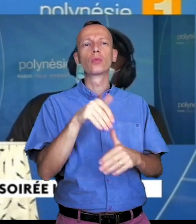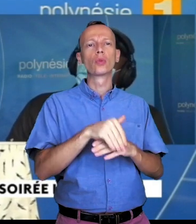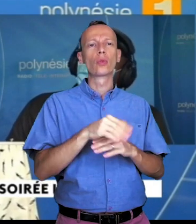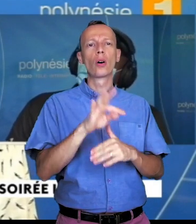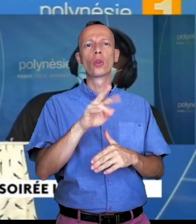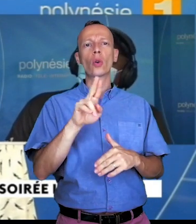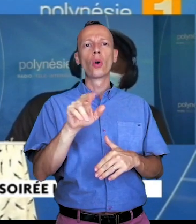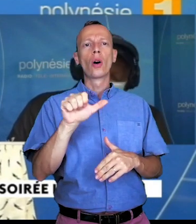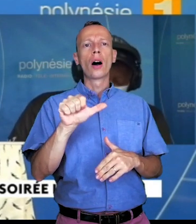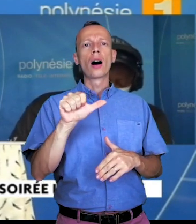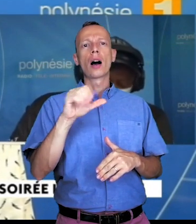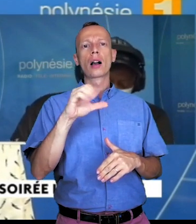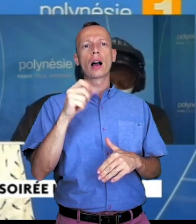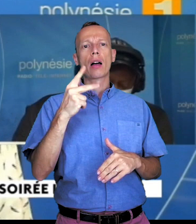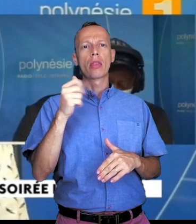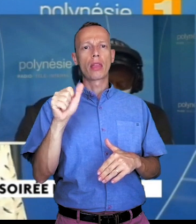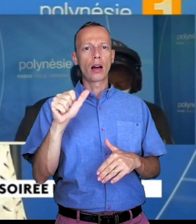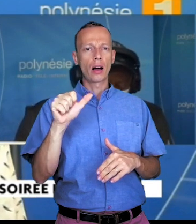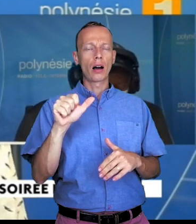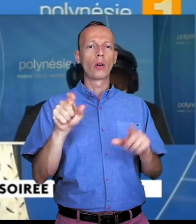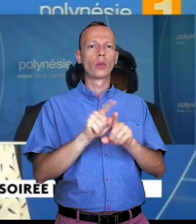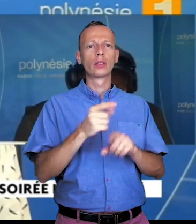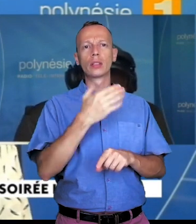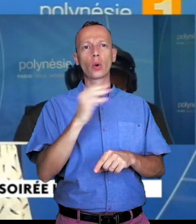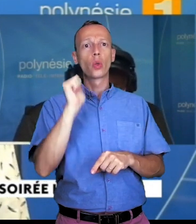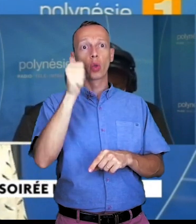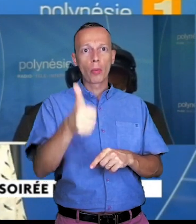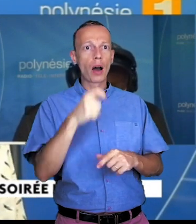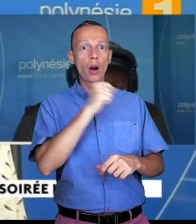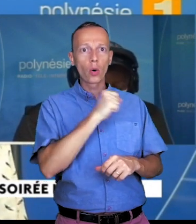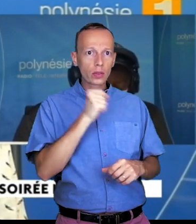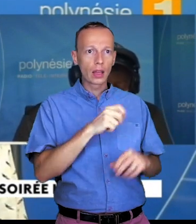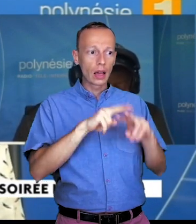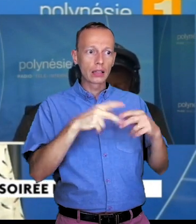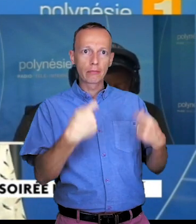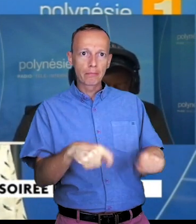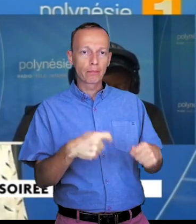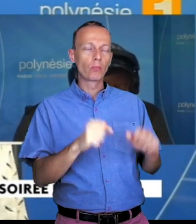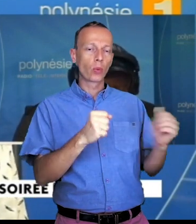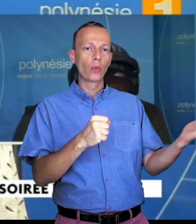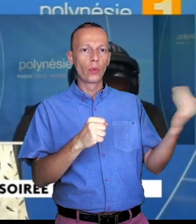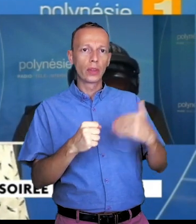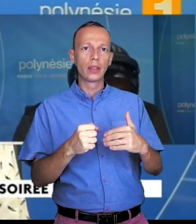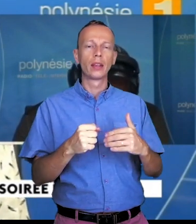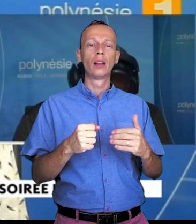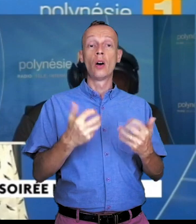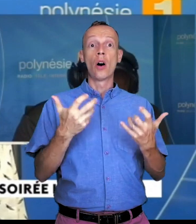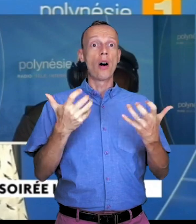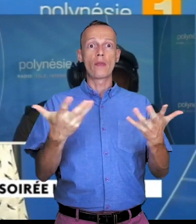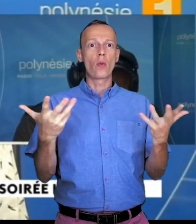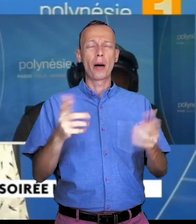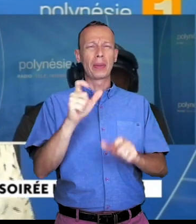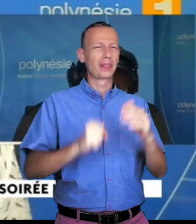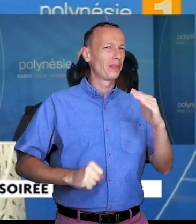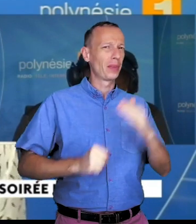concert de Tuacana qui a lieu ce soir, mais aussi pour le concert de Vélois demain. Et en fait, ce qu'on a souhaité faire et qui était vraiment important pour